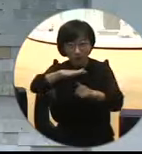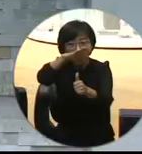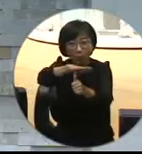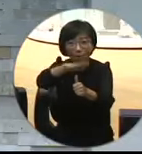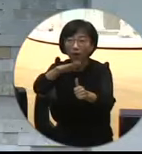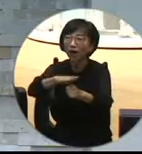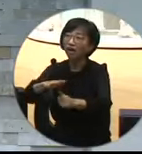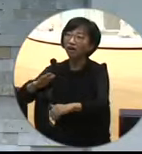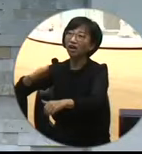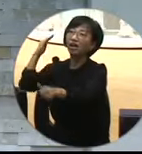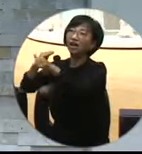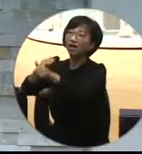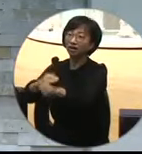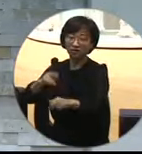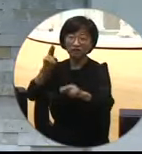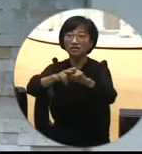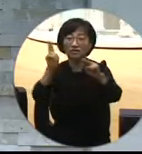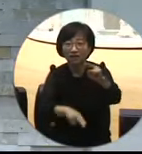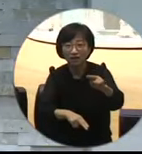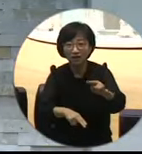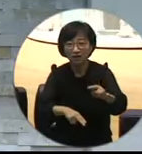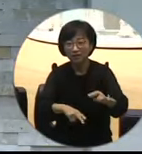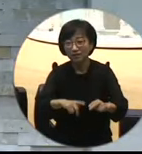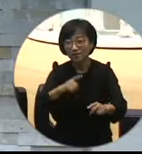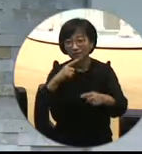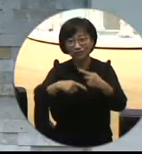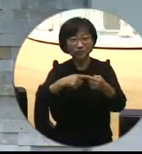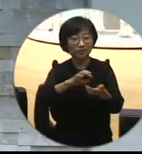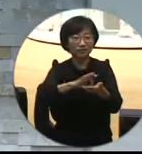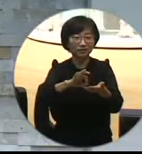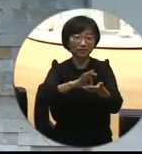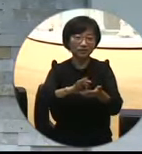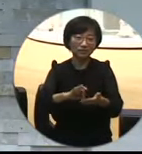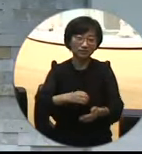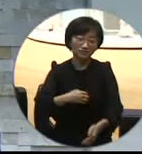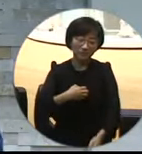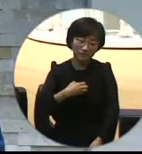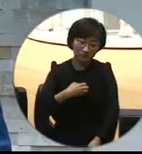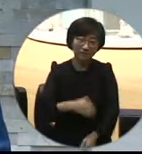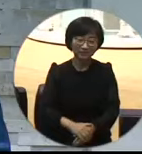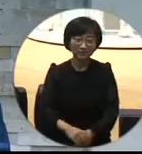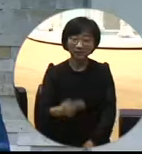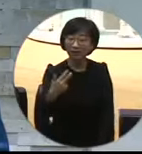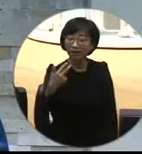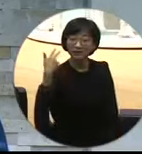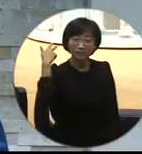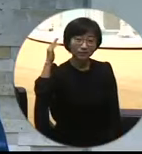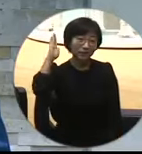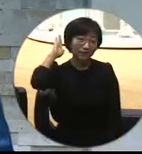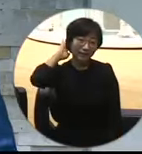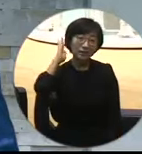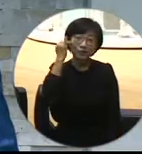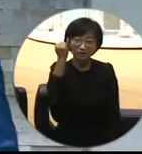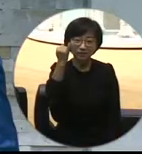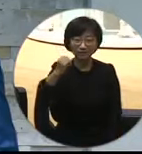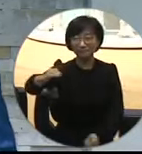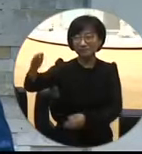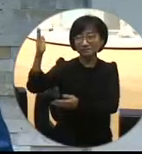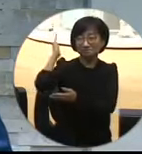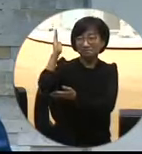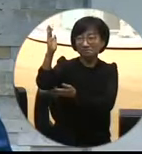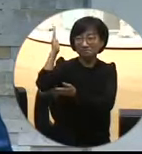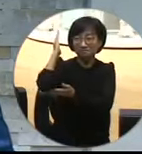자연스럽게 말을 하고 다닙니다. 지난주 대통령이 담화를 발표하면서